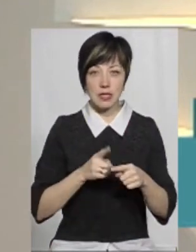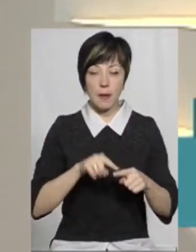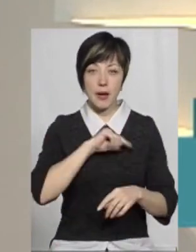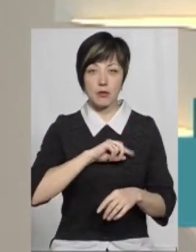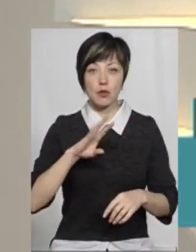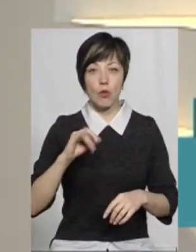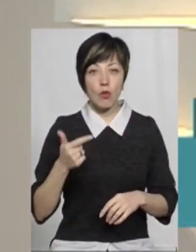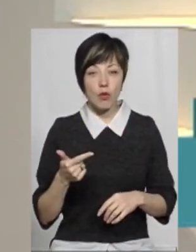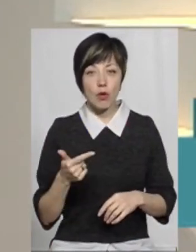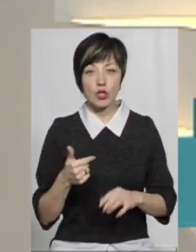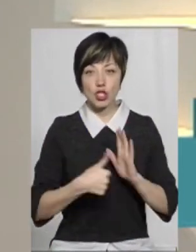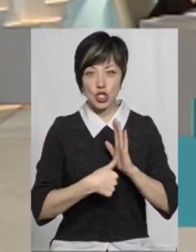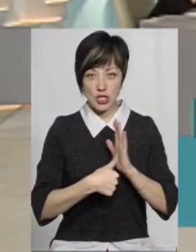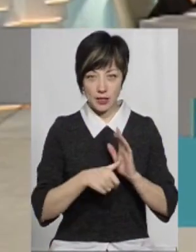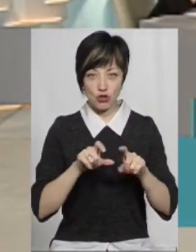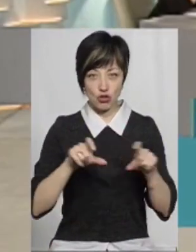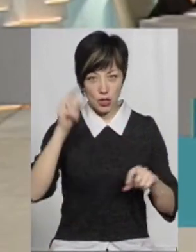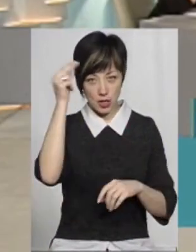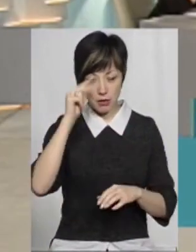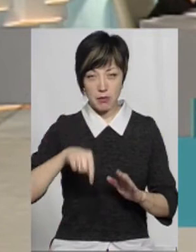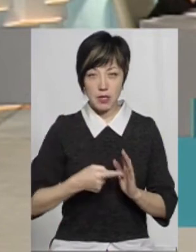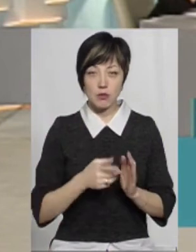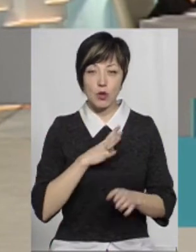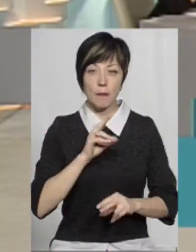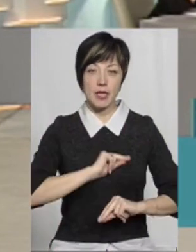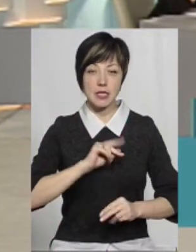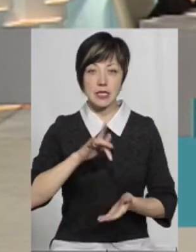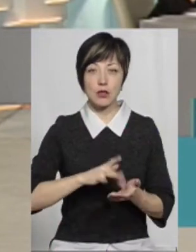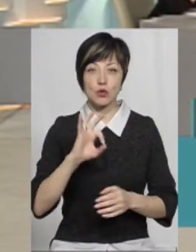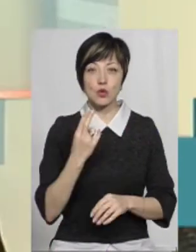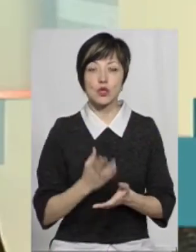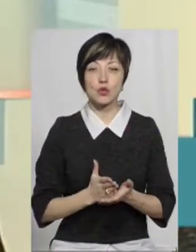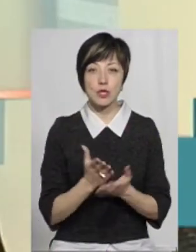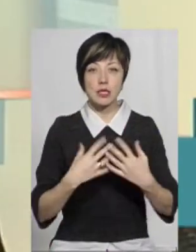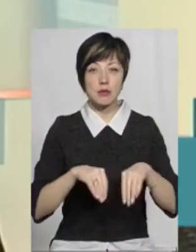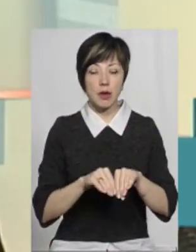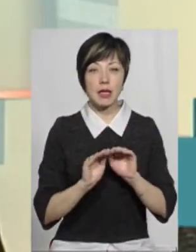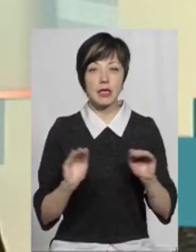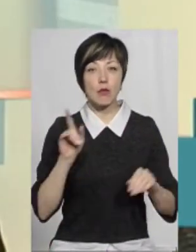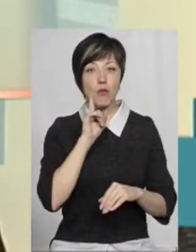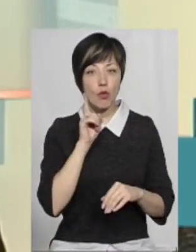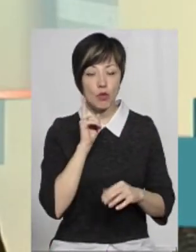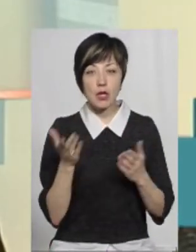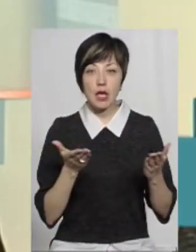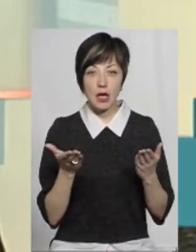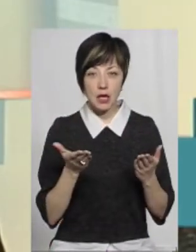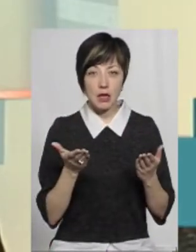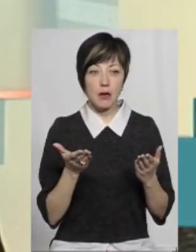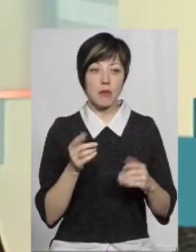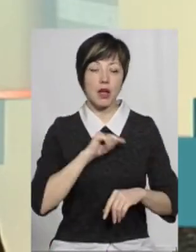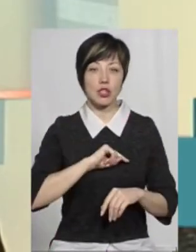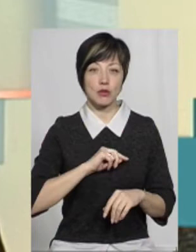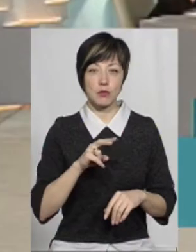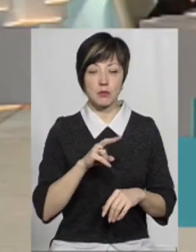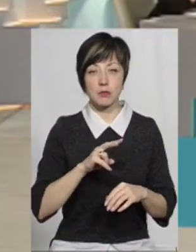практичні психологи із 6 шкіл. 6 шкіл і були працівники Центру соціальних служб, сімей, дітей та молоді, які безпосередньо практичні